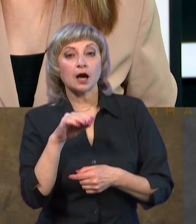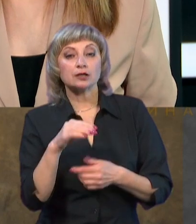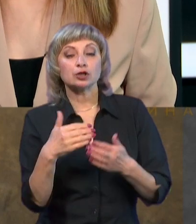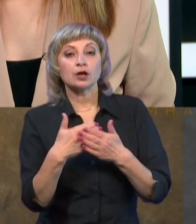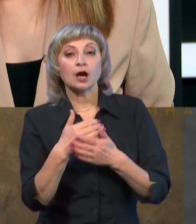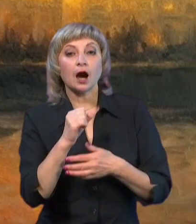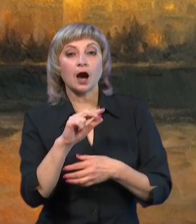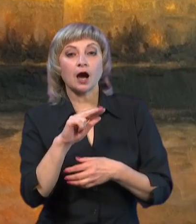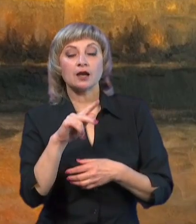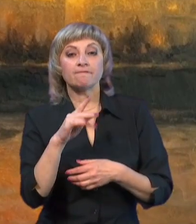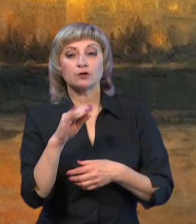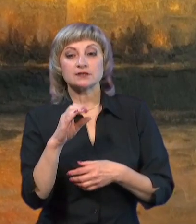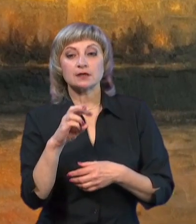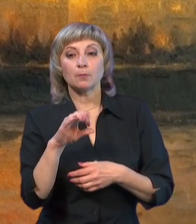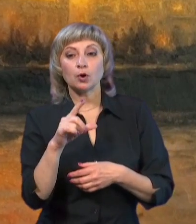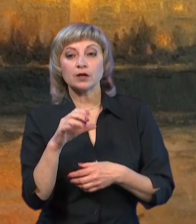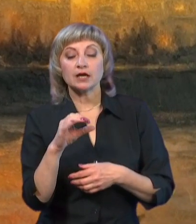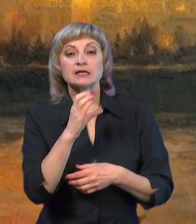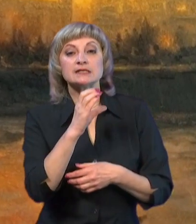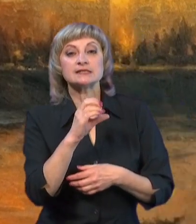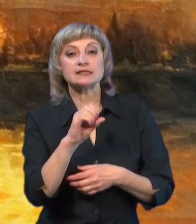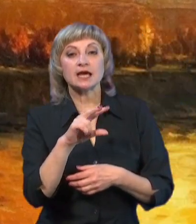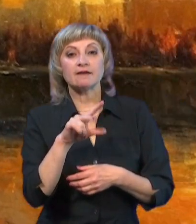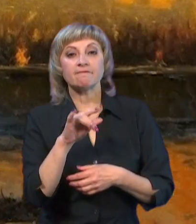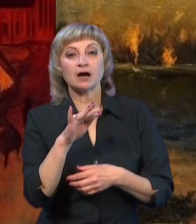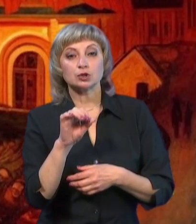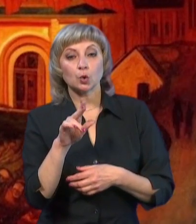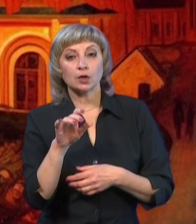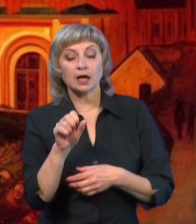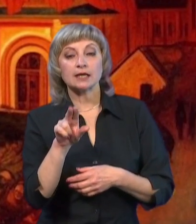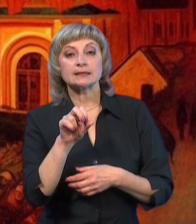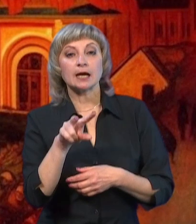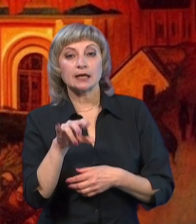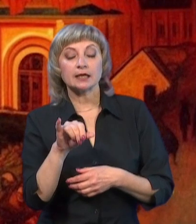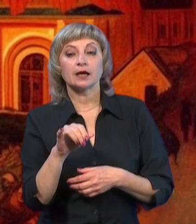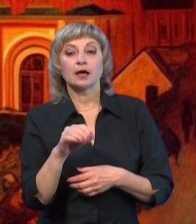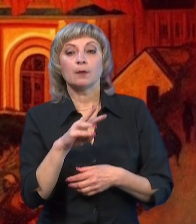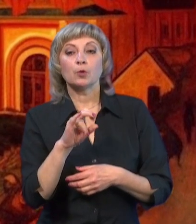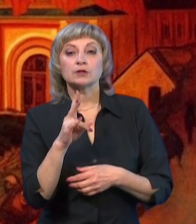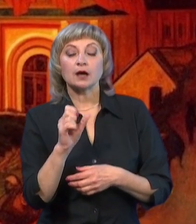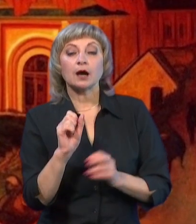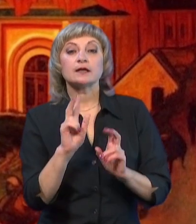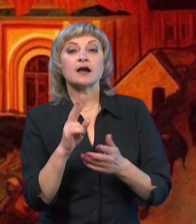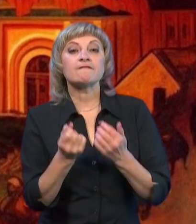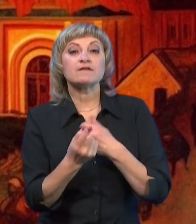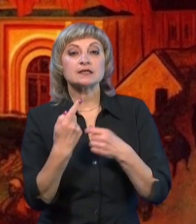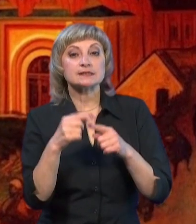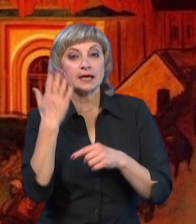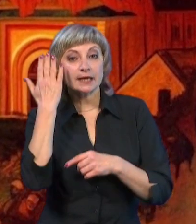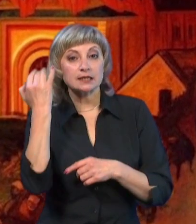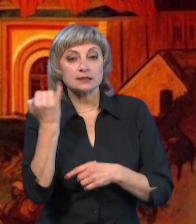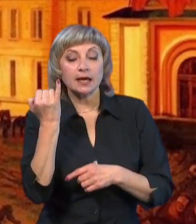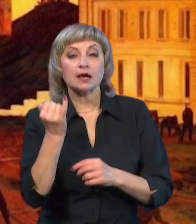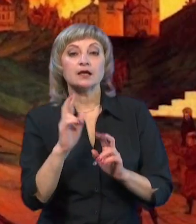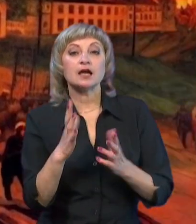Альфонса Мохи, сюрреалізм Сальвадора Далі та символізм Едварда Мунка. Як виникла ця ідея,